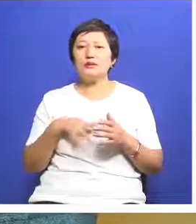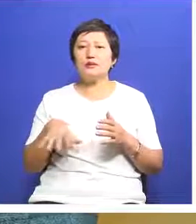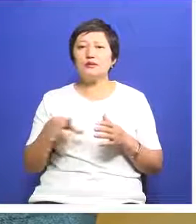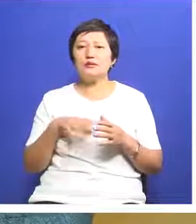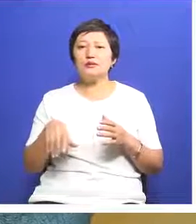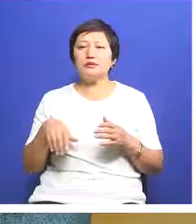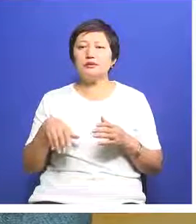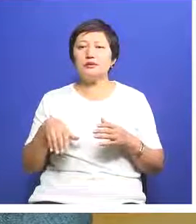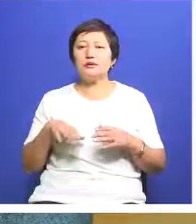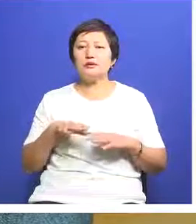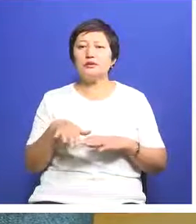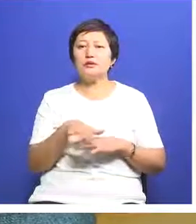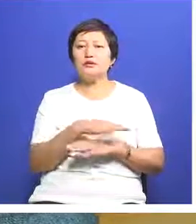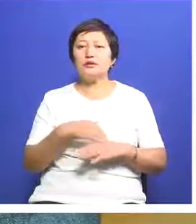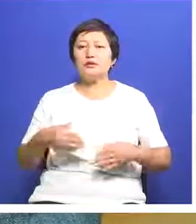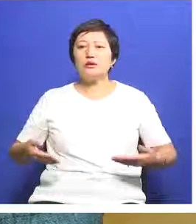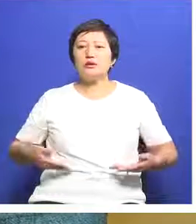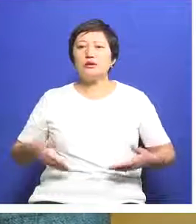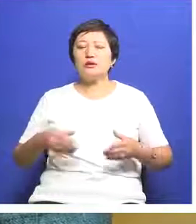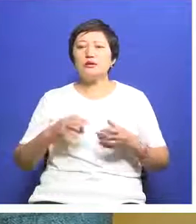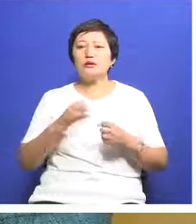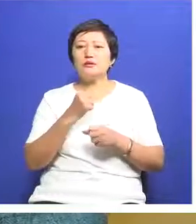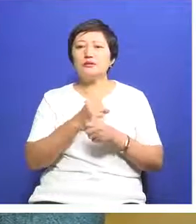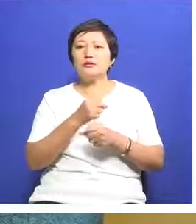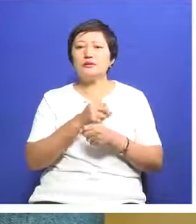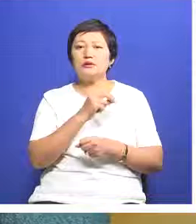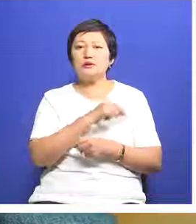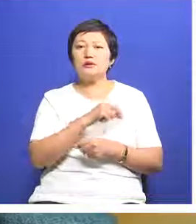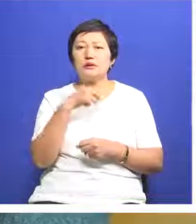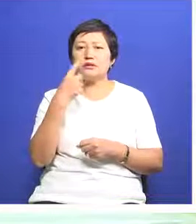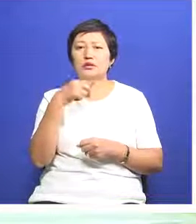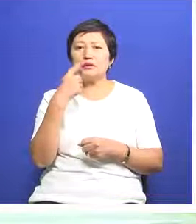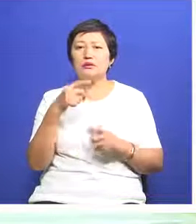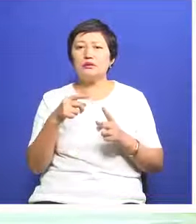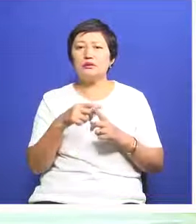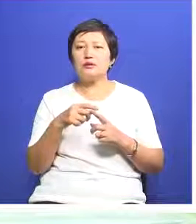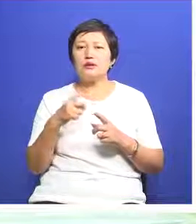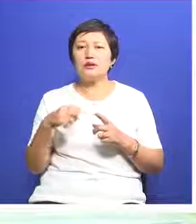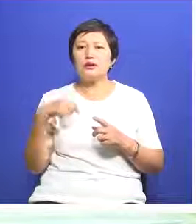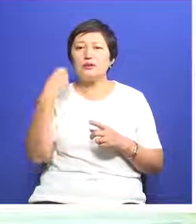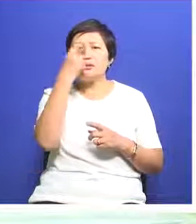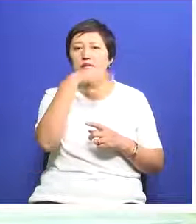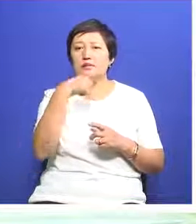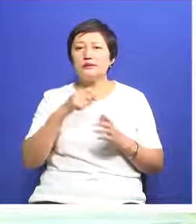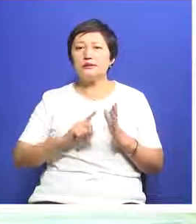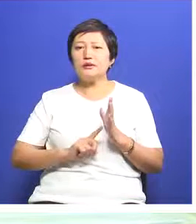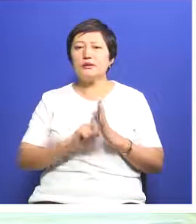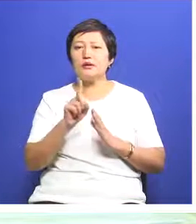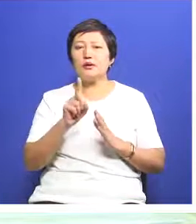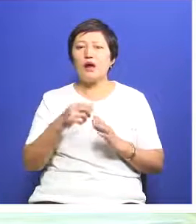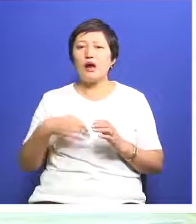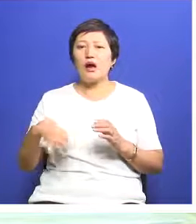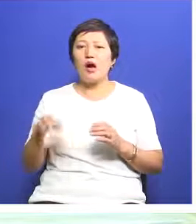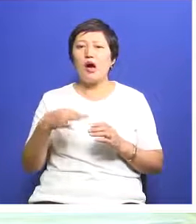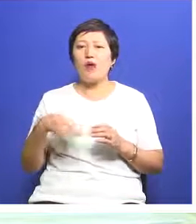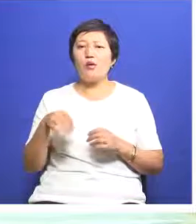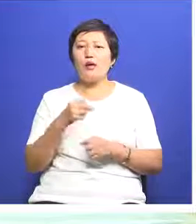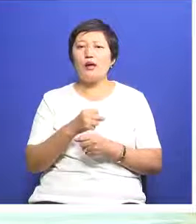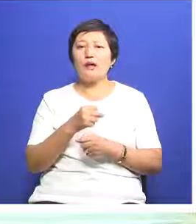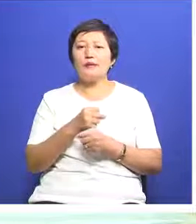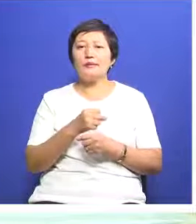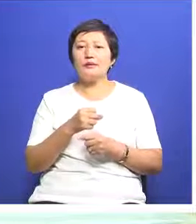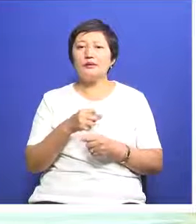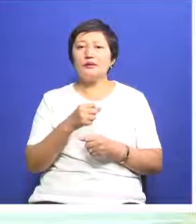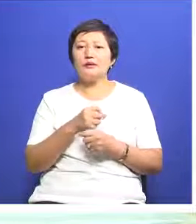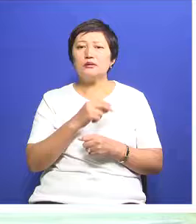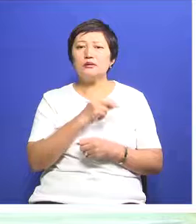жуық тұрғыны бар елді мекендегі жасалып жатқан жұмыстардың барысына тоқталсаңыз. 2015 жылдан бастап осы ауыл әкімі болып